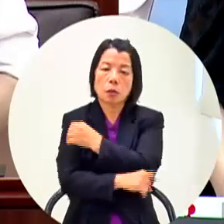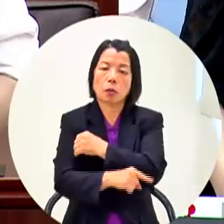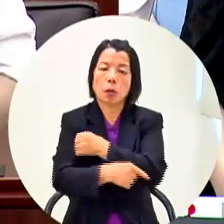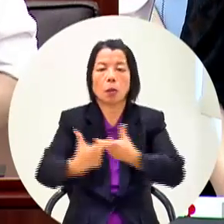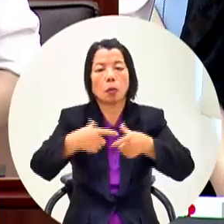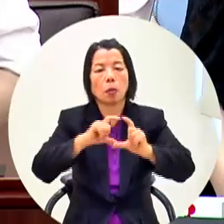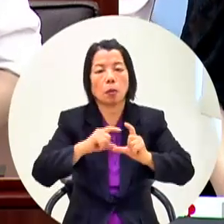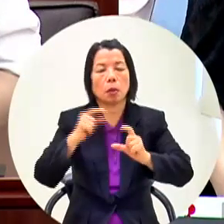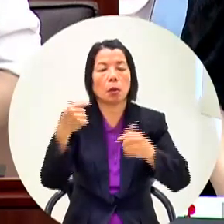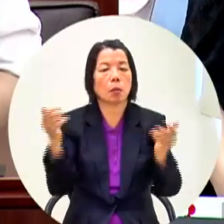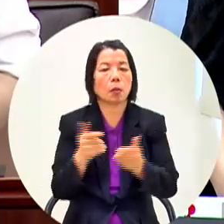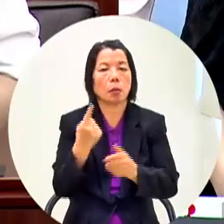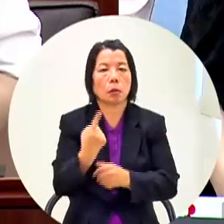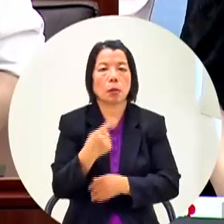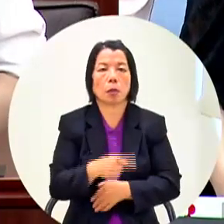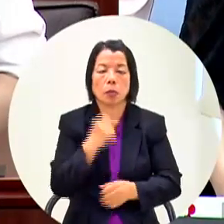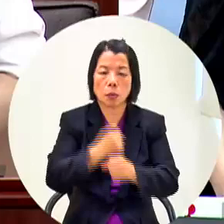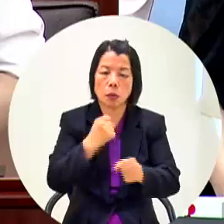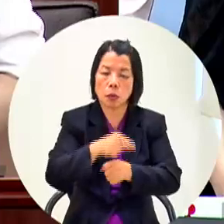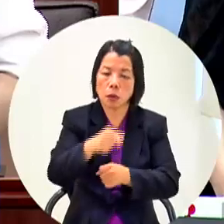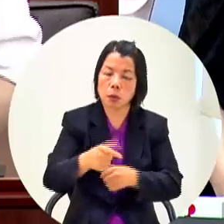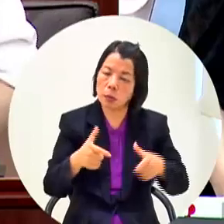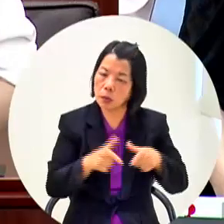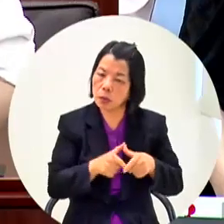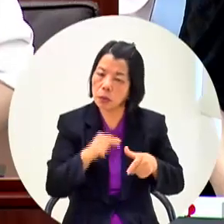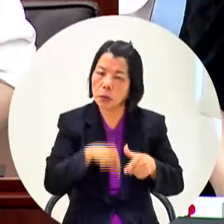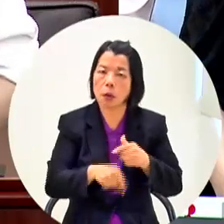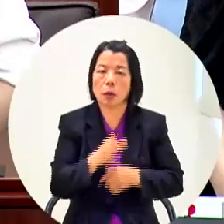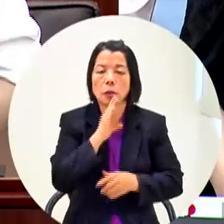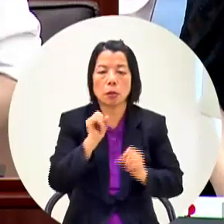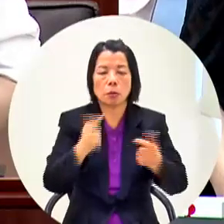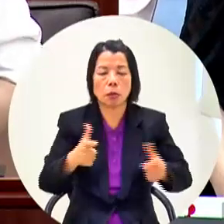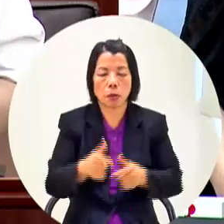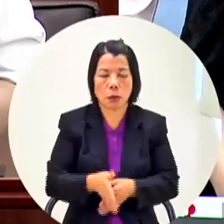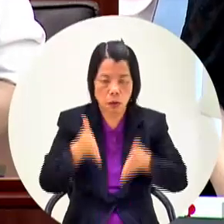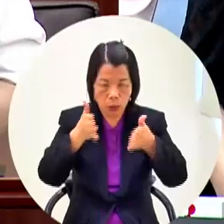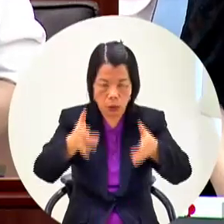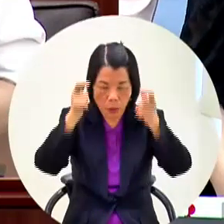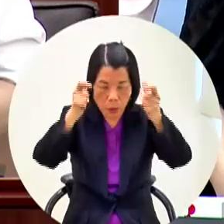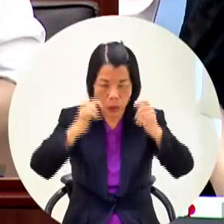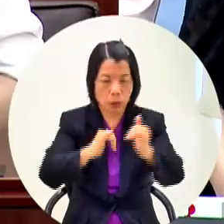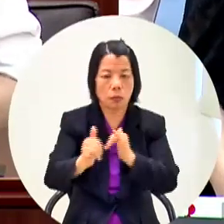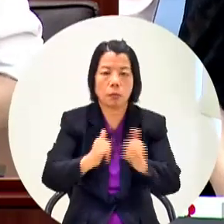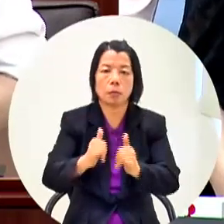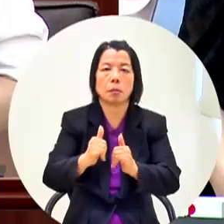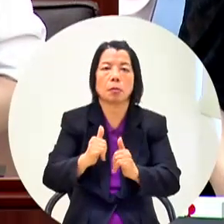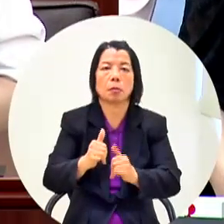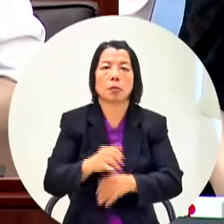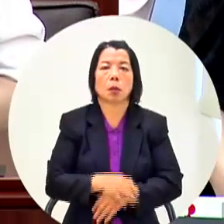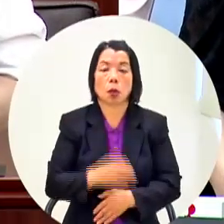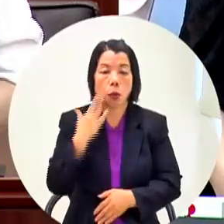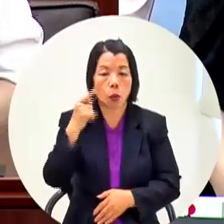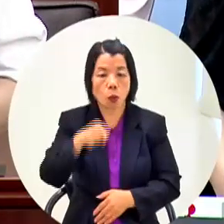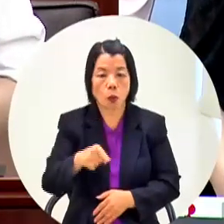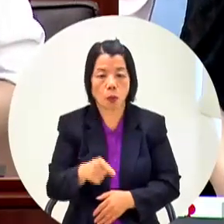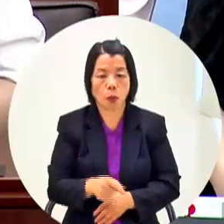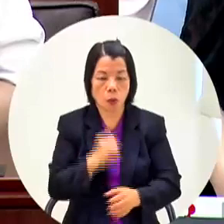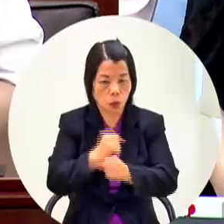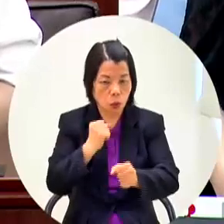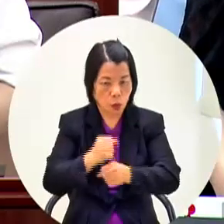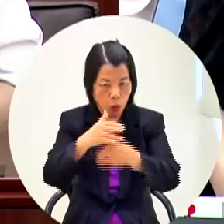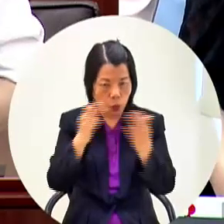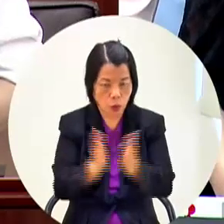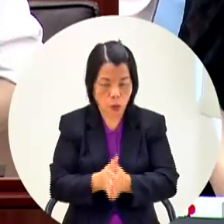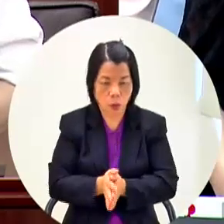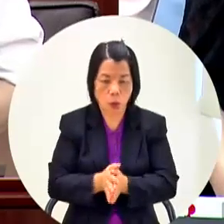到一个问题，我们做这些事情，我们的心是不是放在高雄市民朋友的身上？如果我们认为我们所做的一切都为了